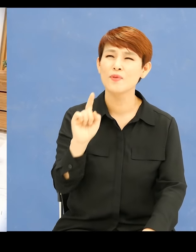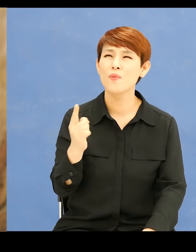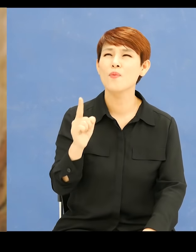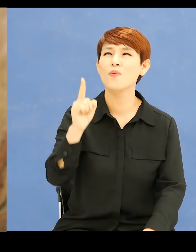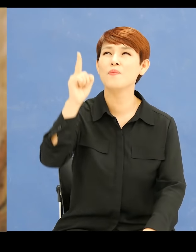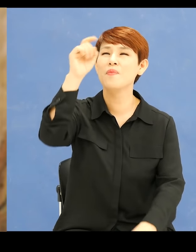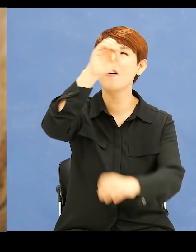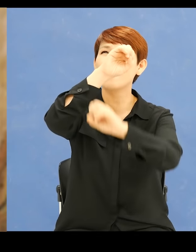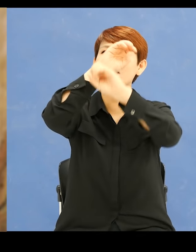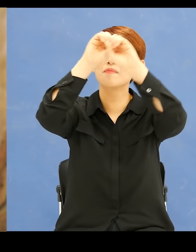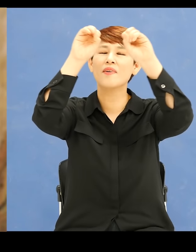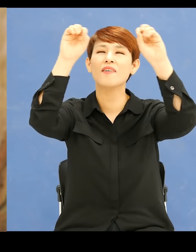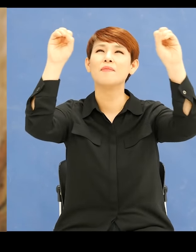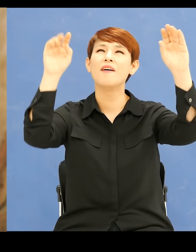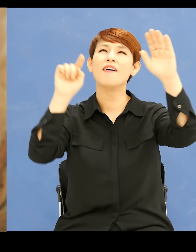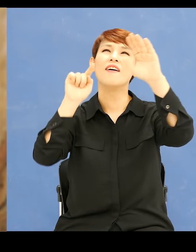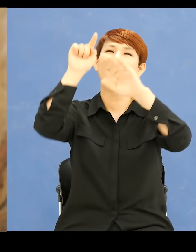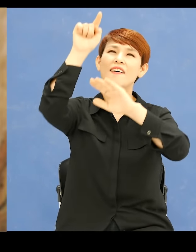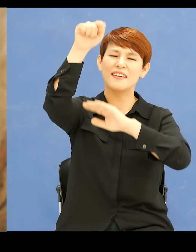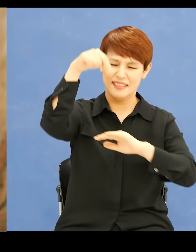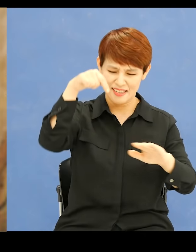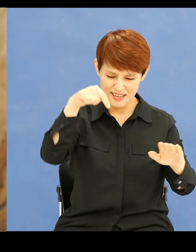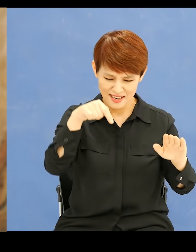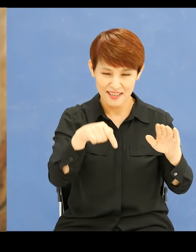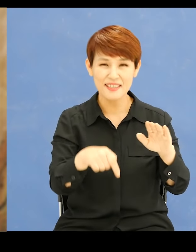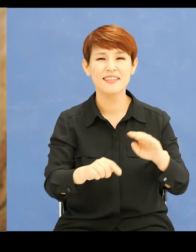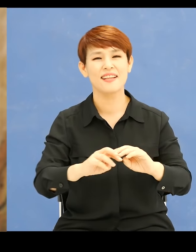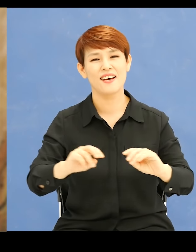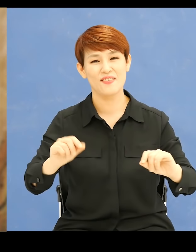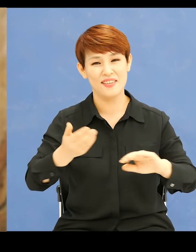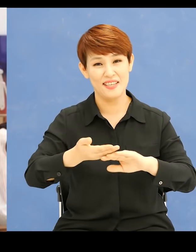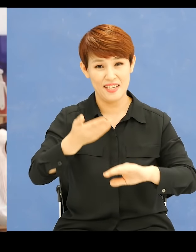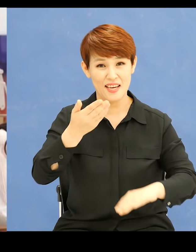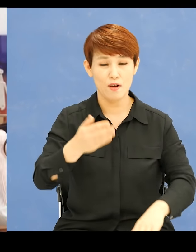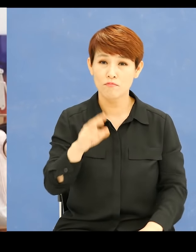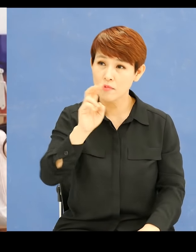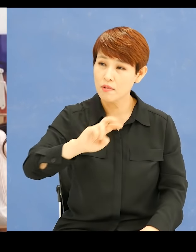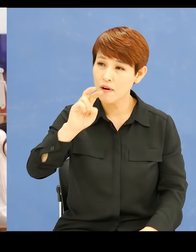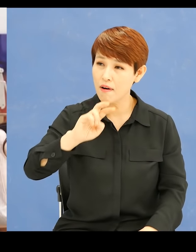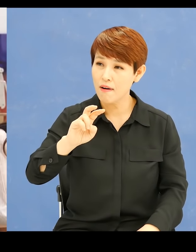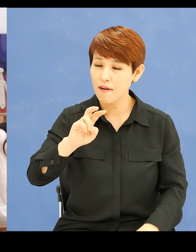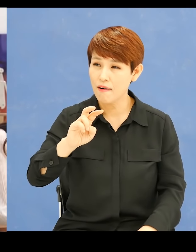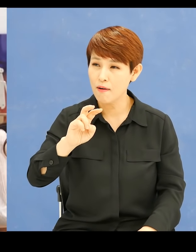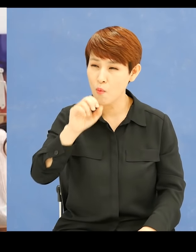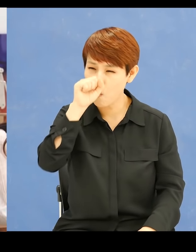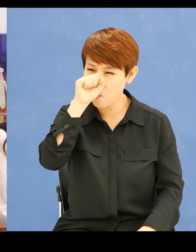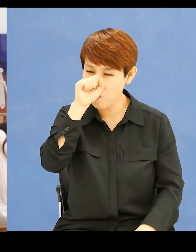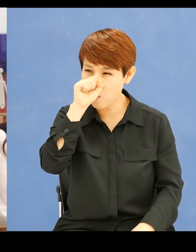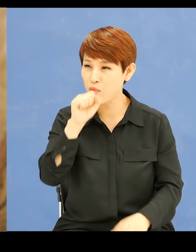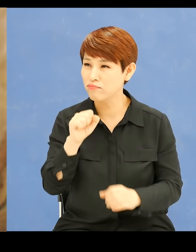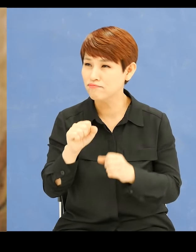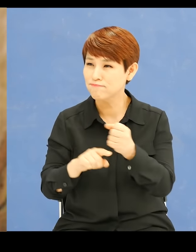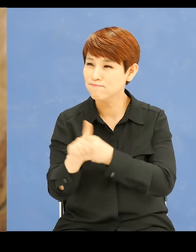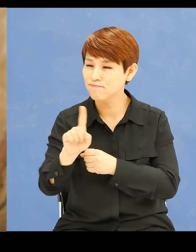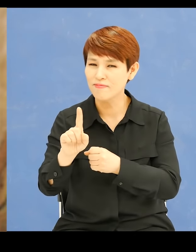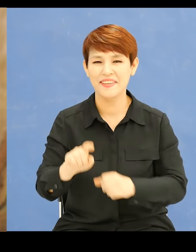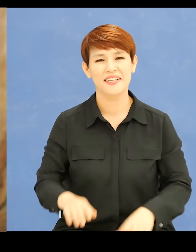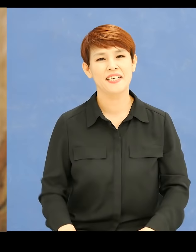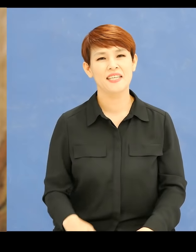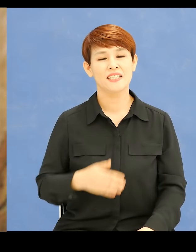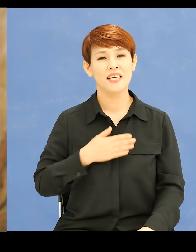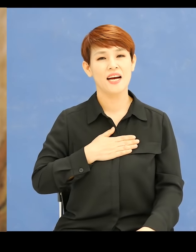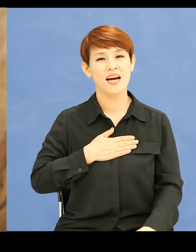못하네. 네. 저 높고 높은 별을 넘어 이 낮고 낮은 땅이. 이 찬양을 특별하게 좀 들으셨던 계기가